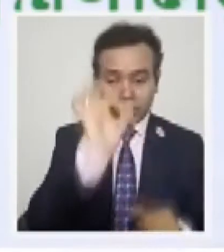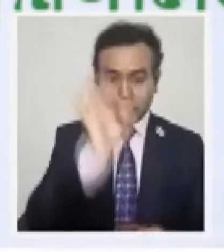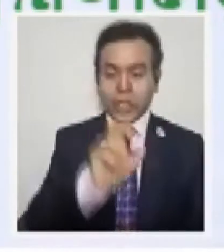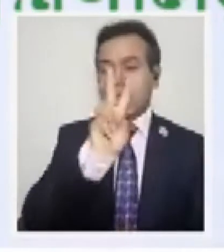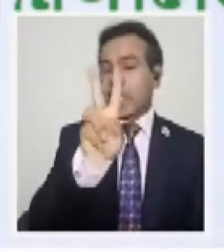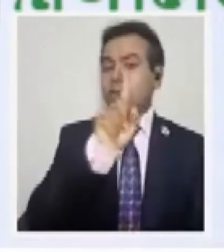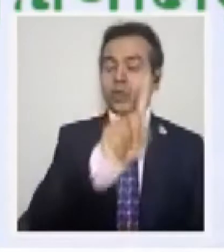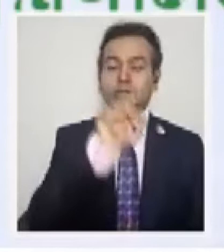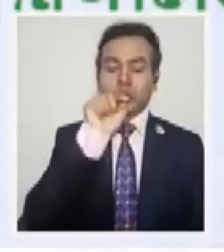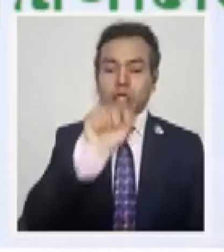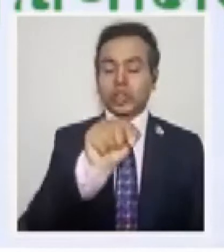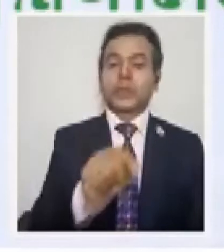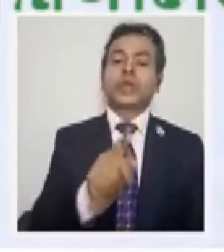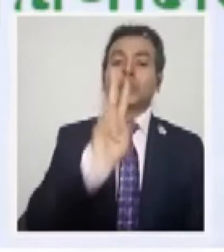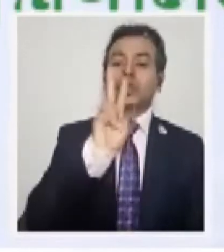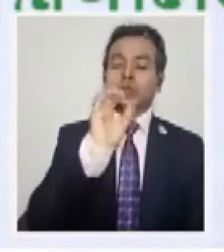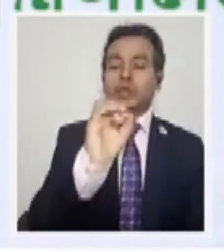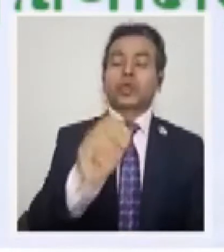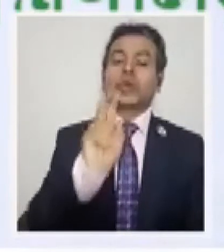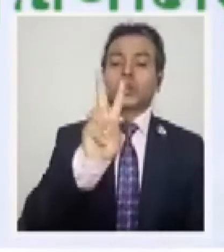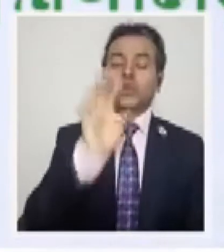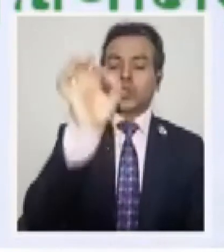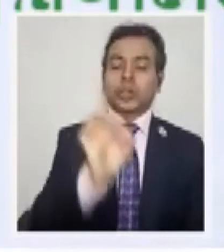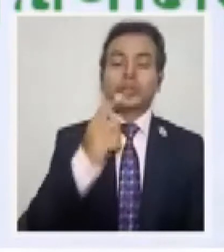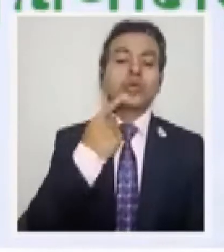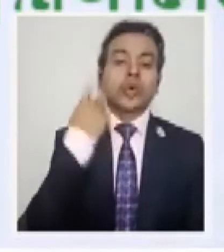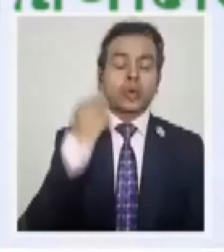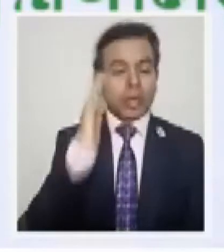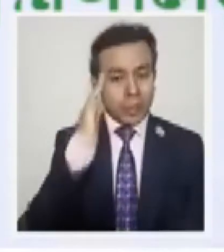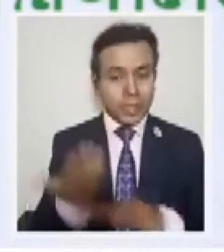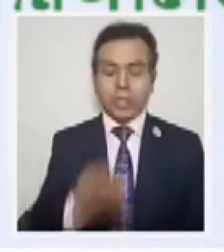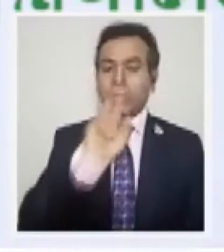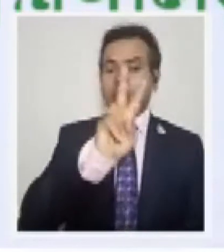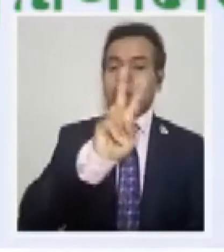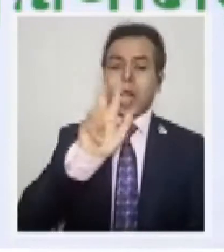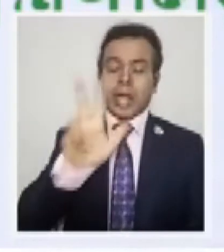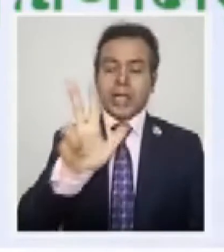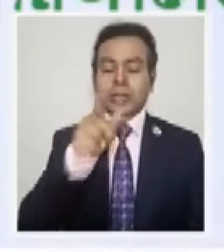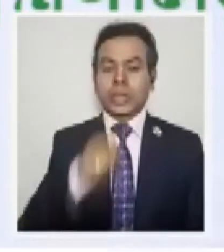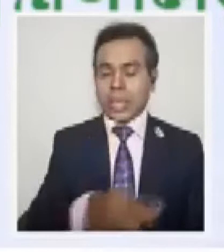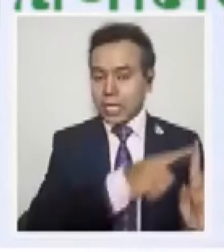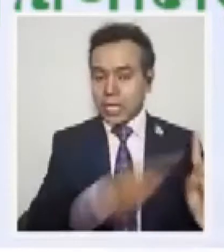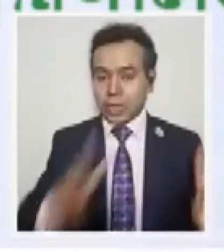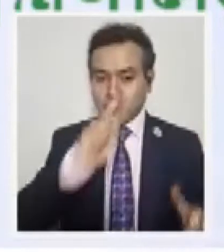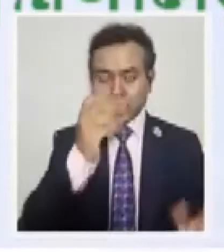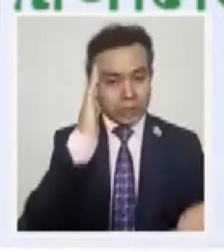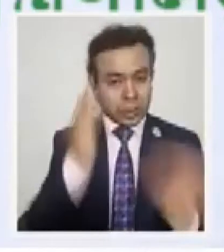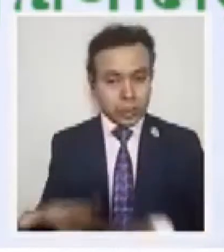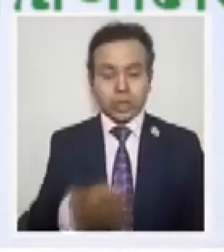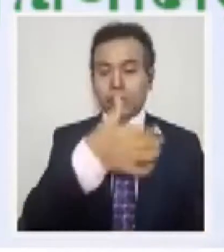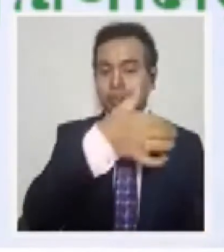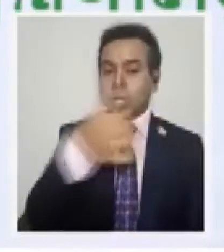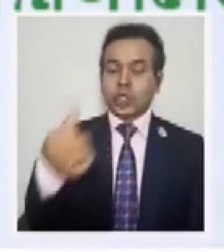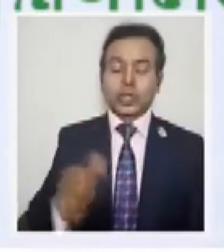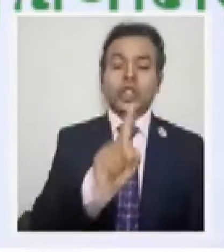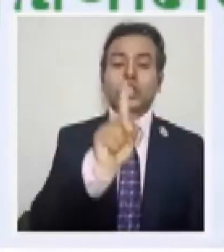9,375 জন এবং শনাক্ত বিবেচনায় সুস্থতার হার 21.02%। গত 24 ঘন্টায়